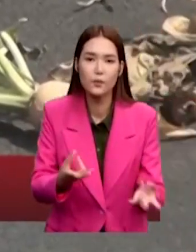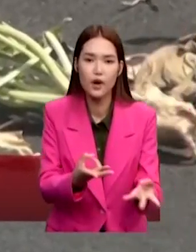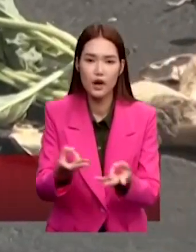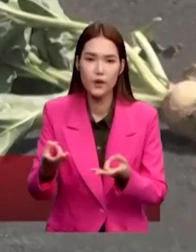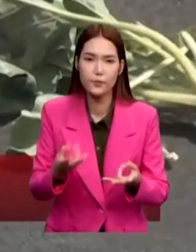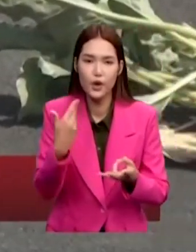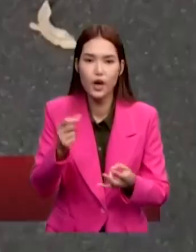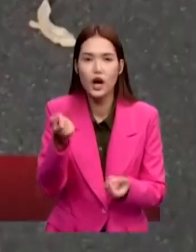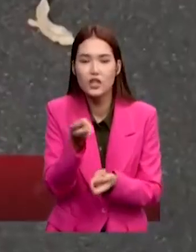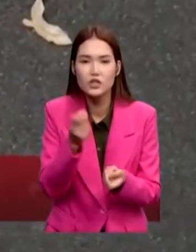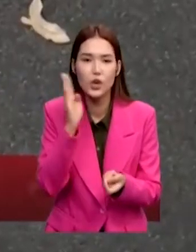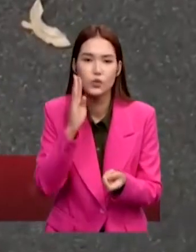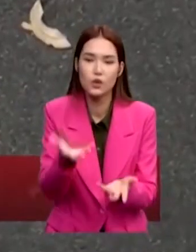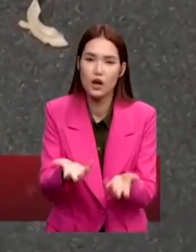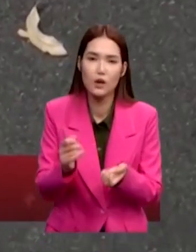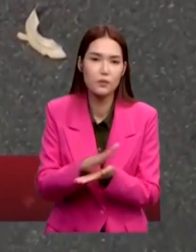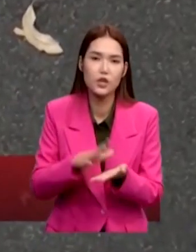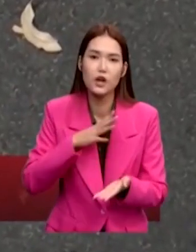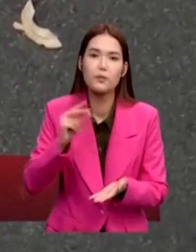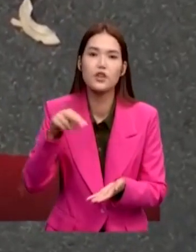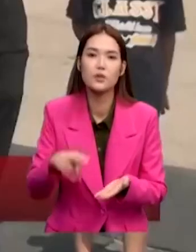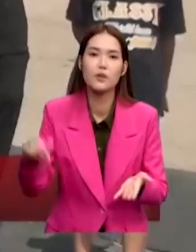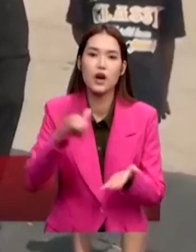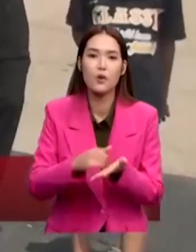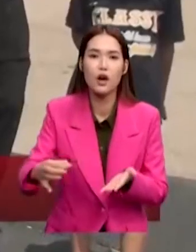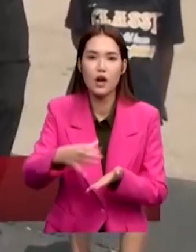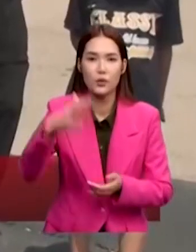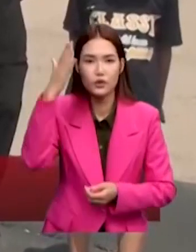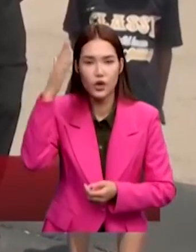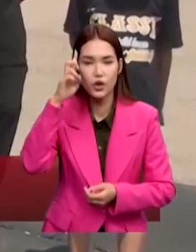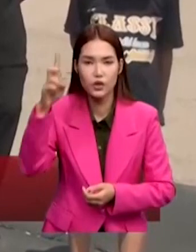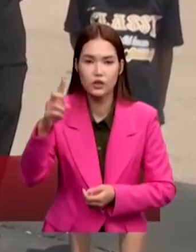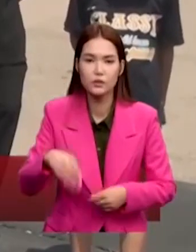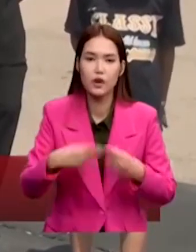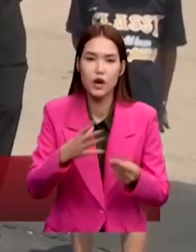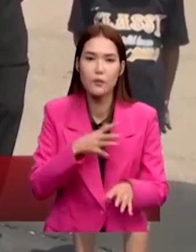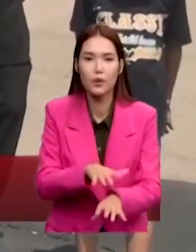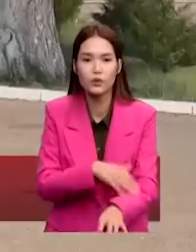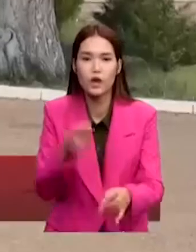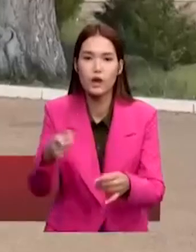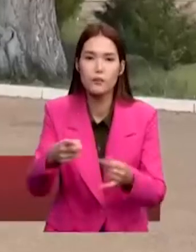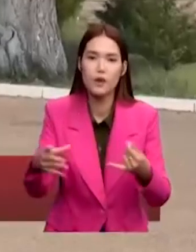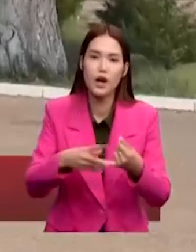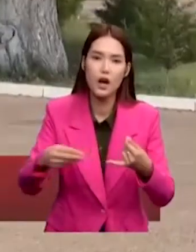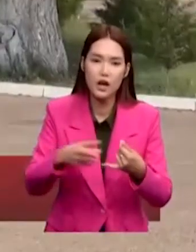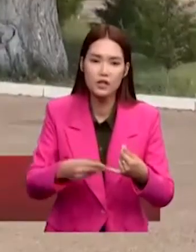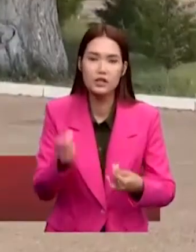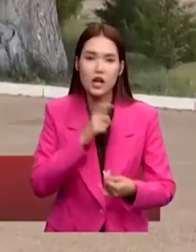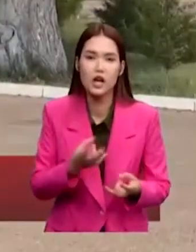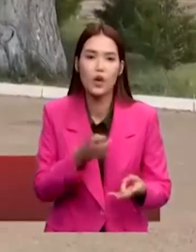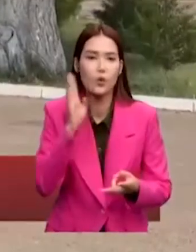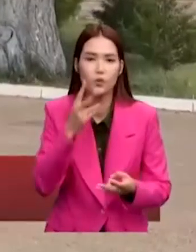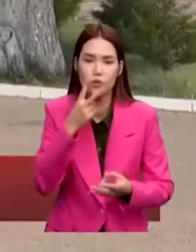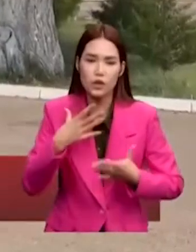биылдыққа тамшы су да тамбапты. Төтенше жағдайды енгізу үшін аудан үкімет шешімін күтеді. Ал таяу күндері 1000 гектар қызылша алқабына расымен де су